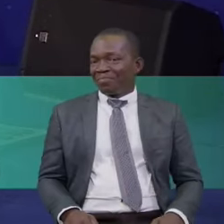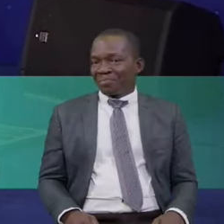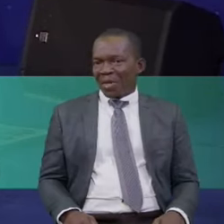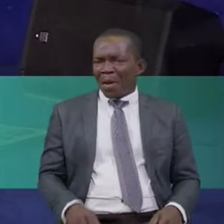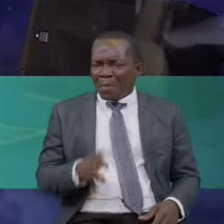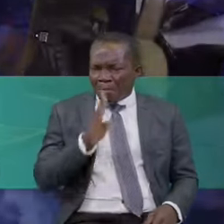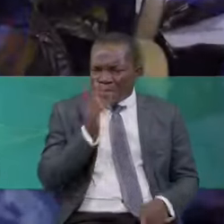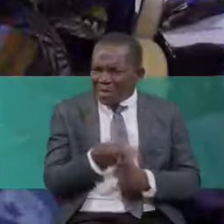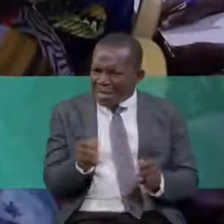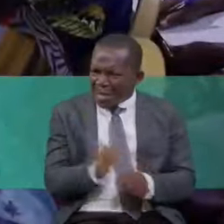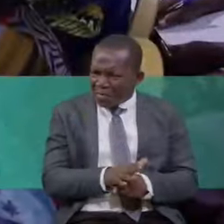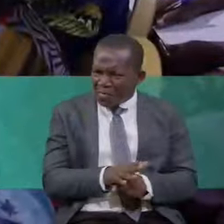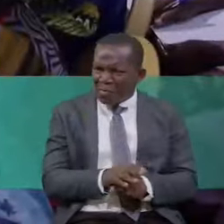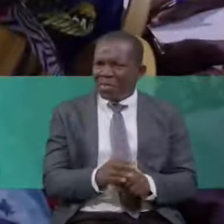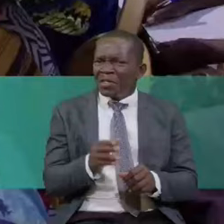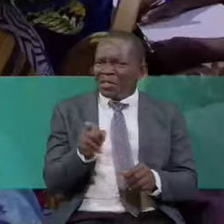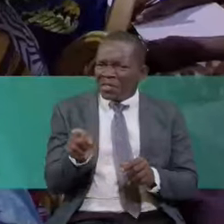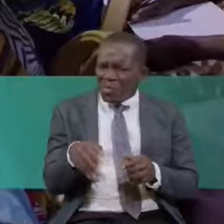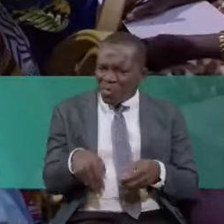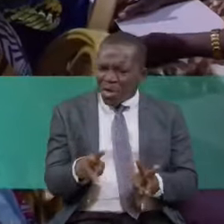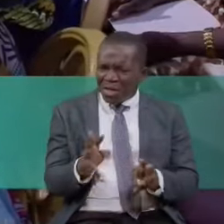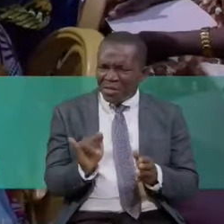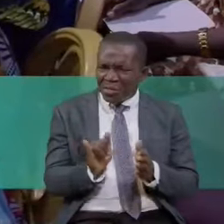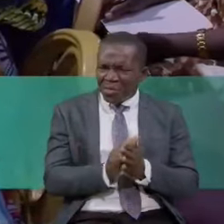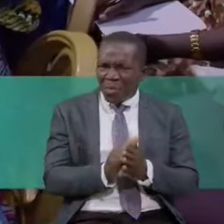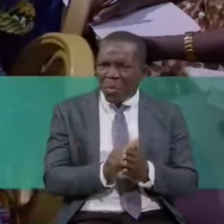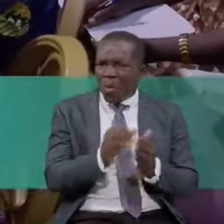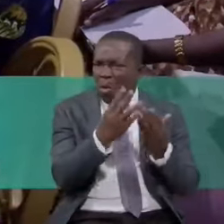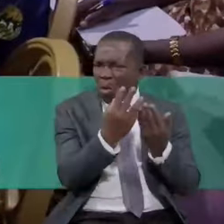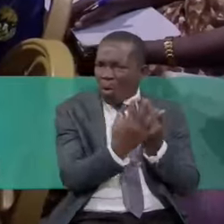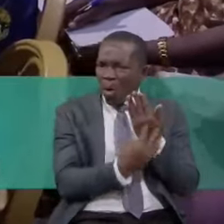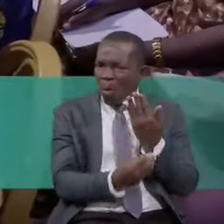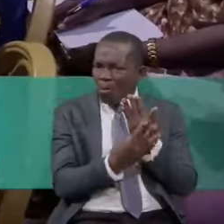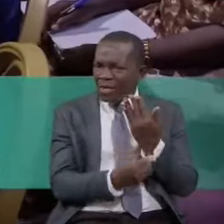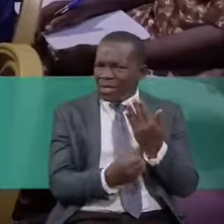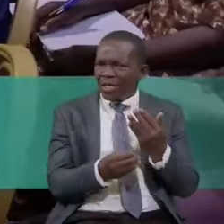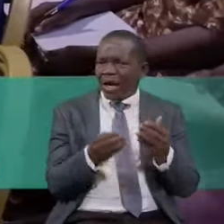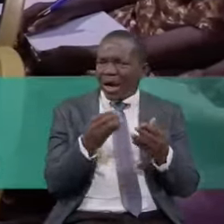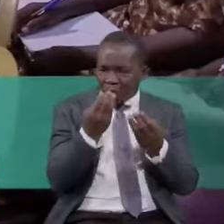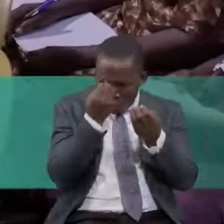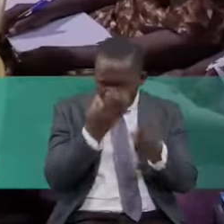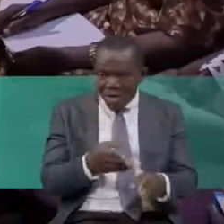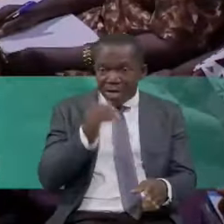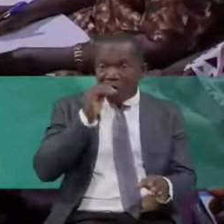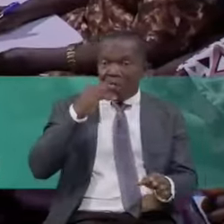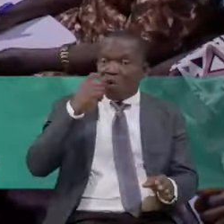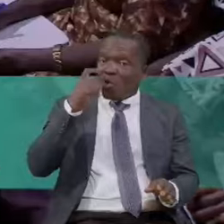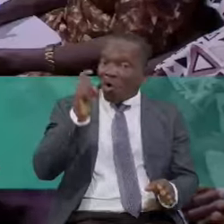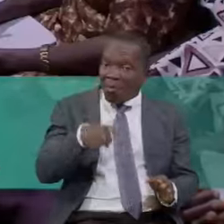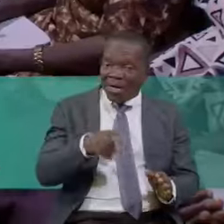qui veut périr il veut périr et il dit allons-y allons-y moi je ne vais pas